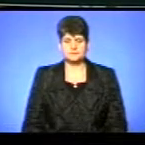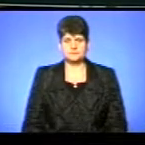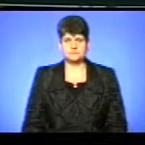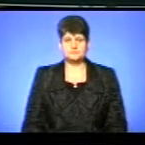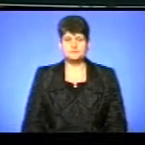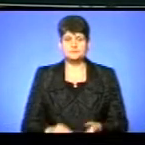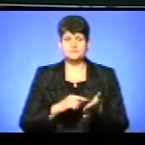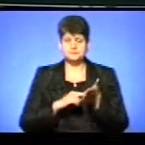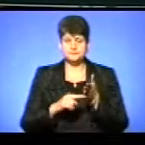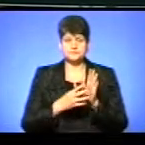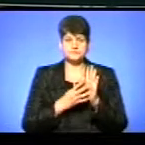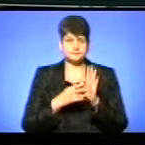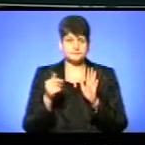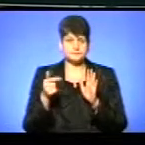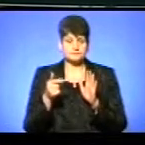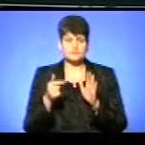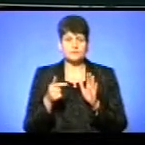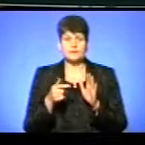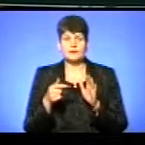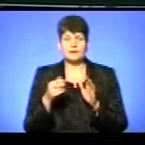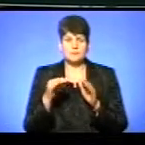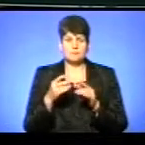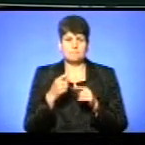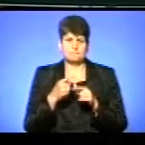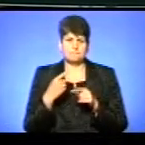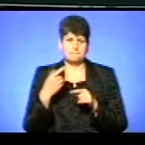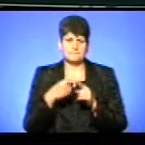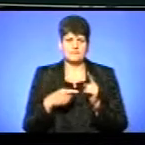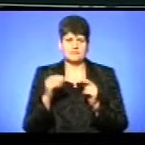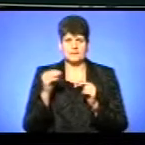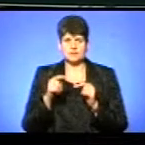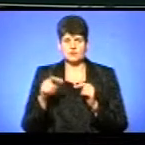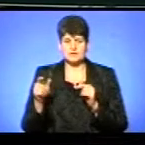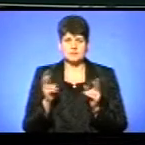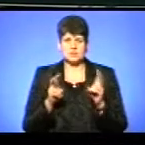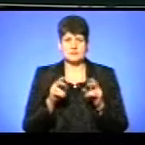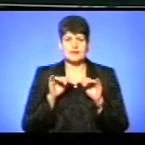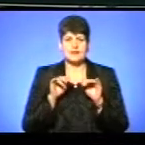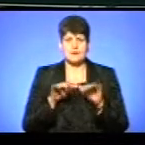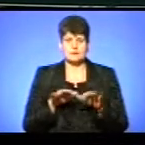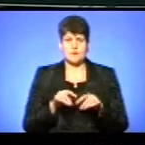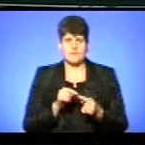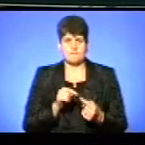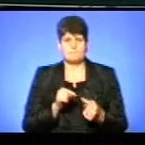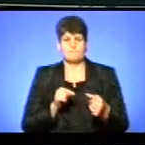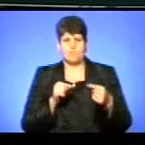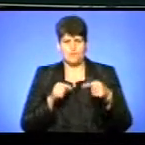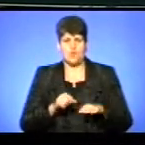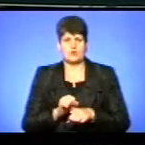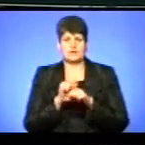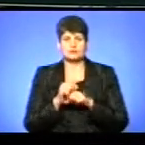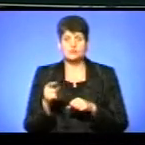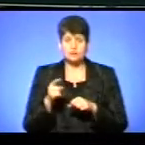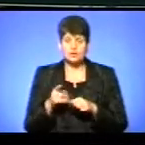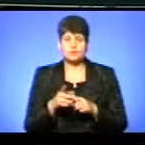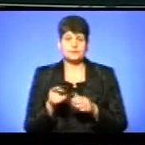Зазначу, 9 жовтня цього року 500 людей з усіх районів області вийшли на акцію протесту профспілок у Тернополі. Учасники